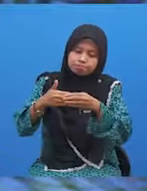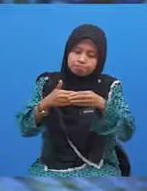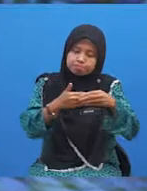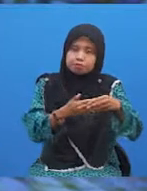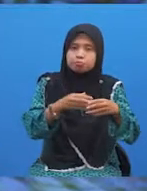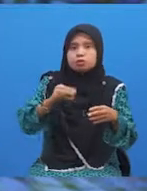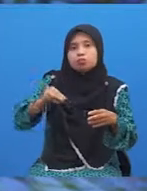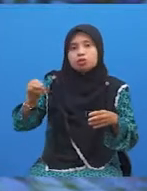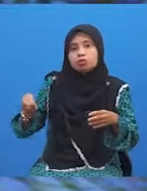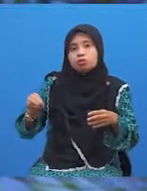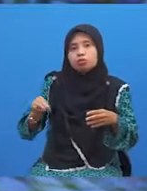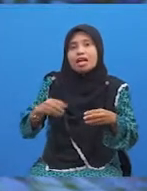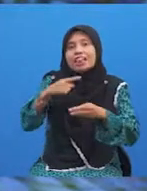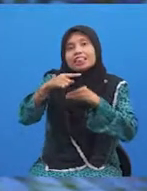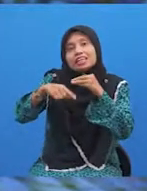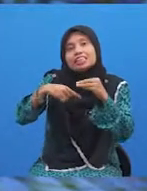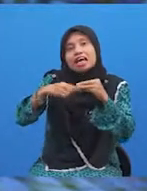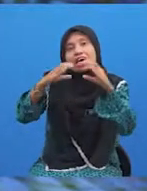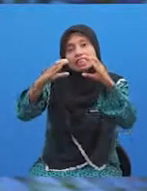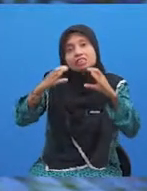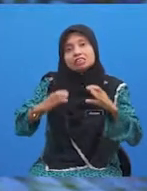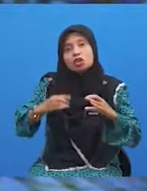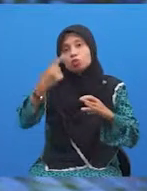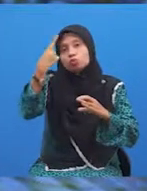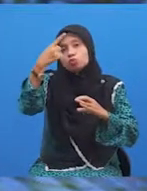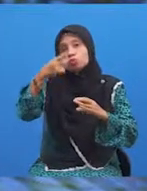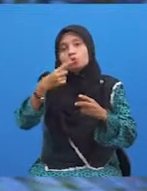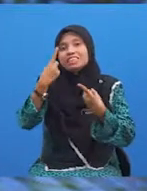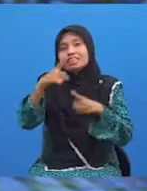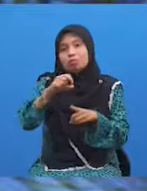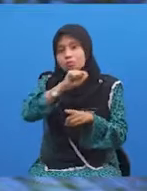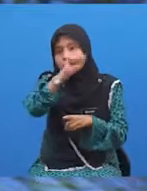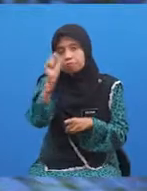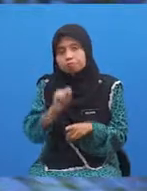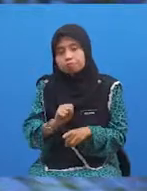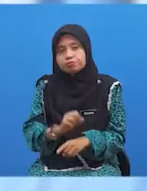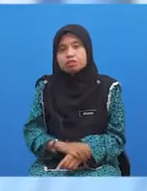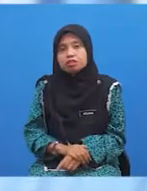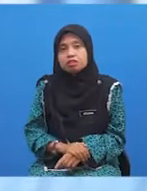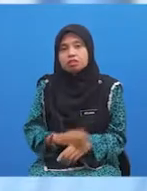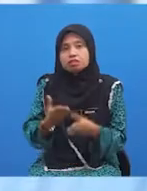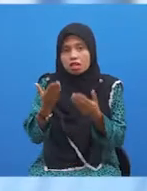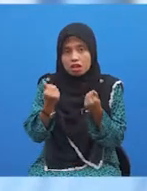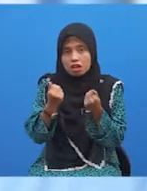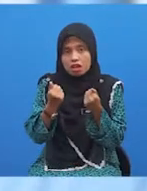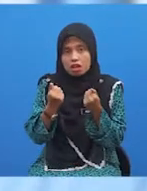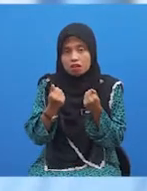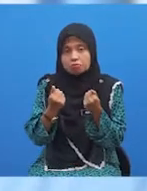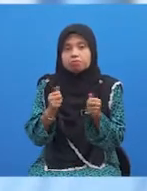membimbing murid-murid semua tentang cara untuk menjawab soalan.